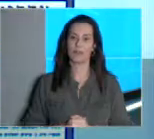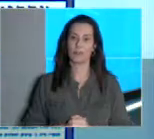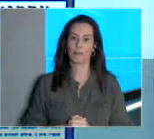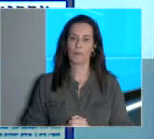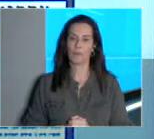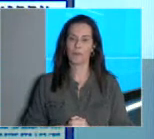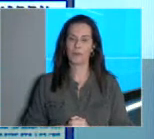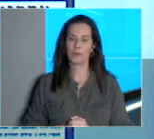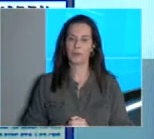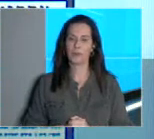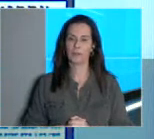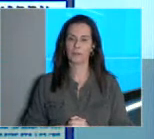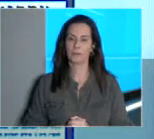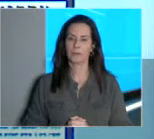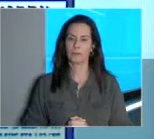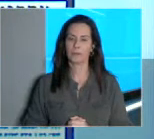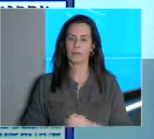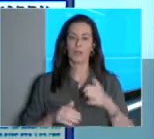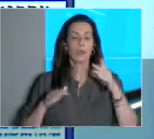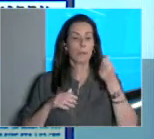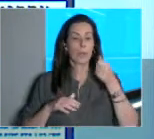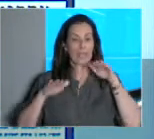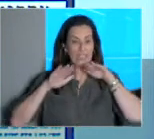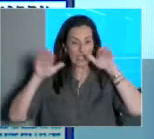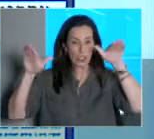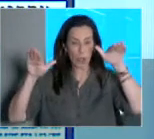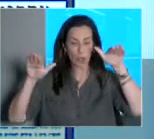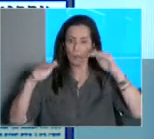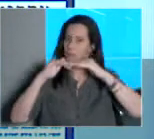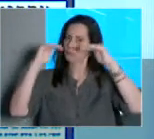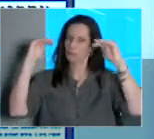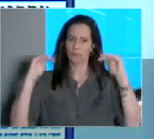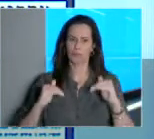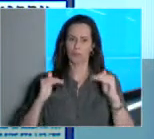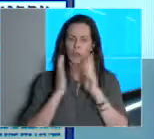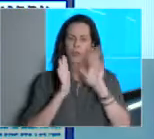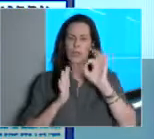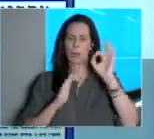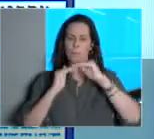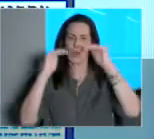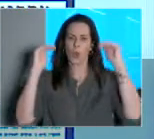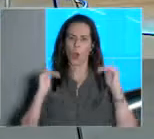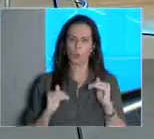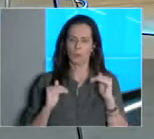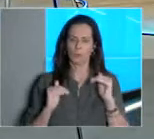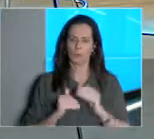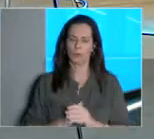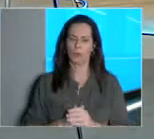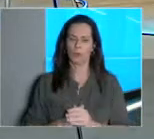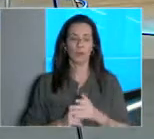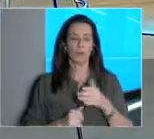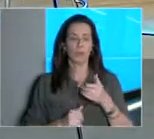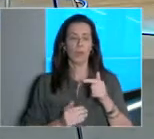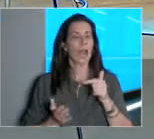החגי ספטמבר. מחירי הטיסות בחגים 18% פחות מאשתקד. וטסת